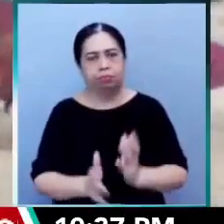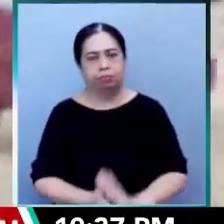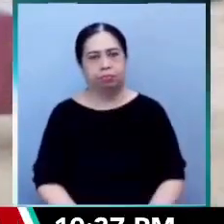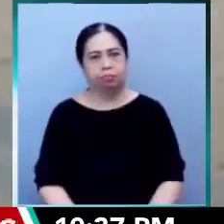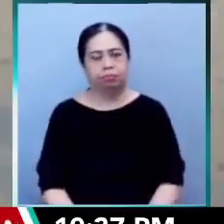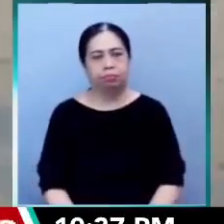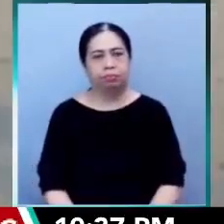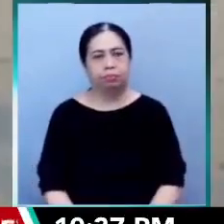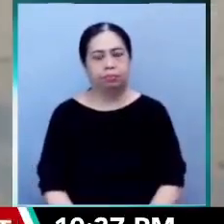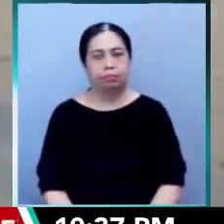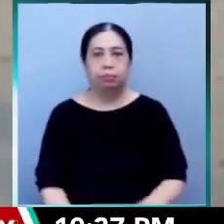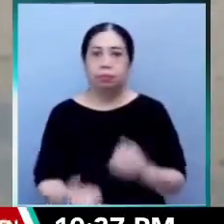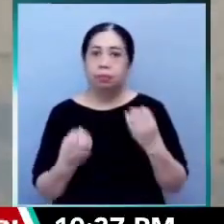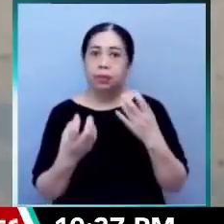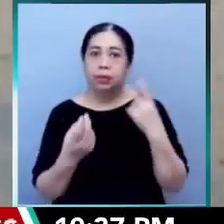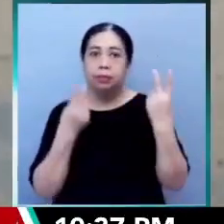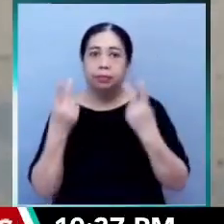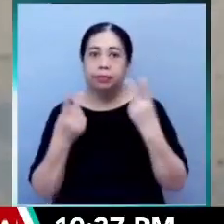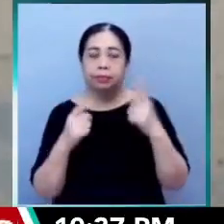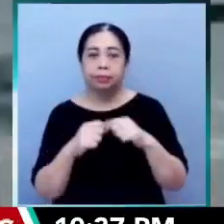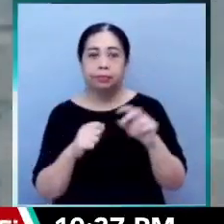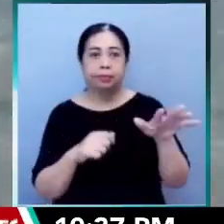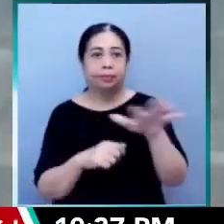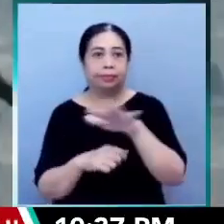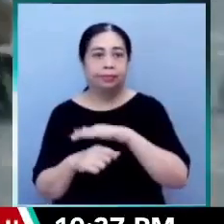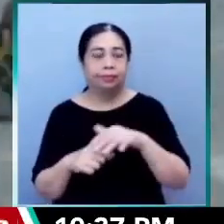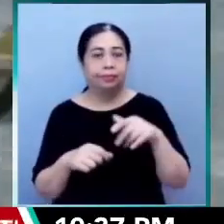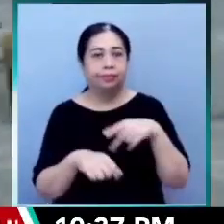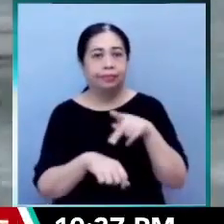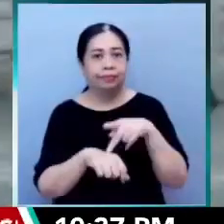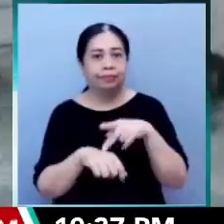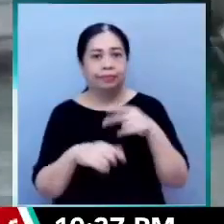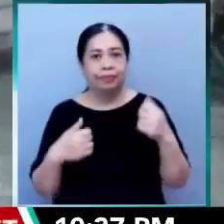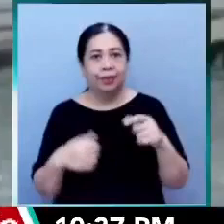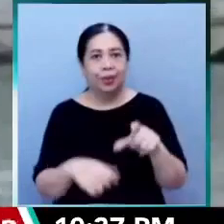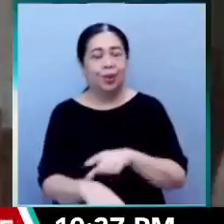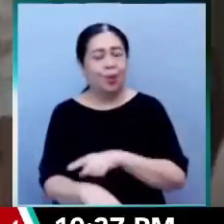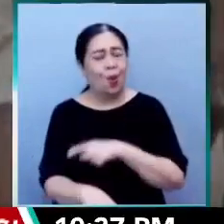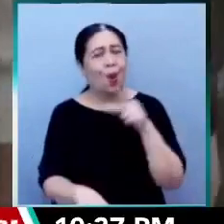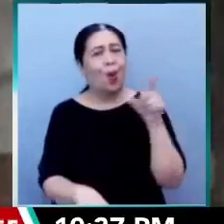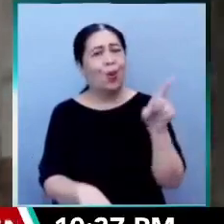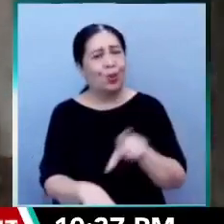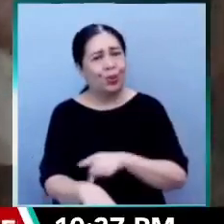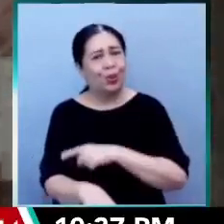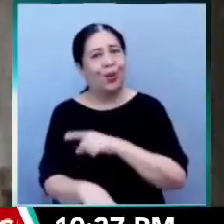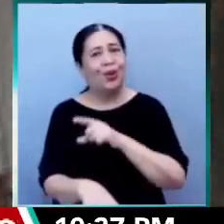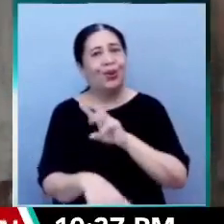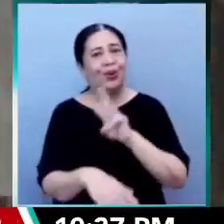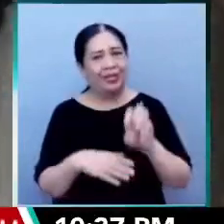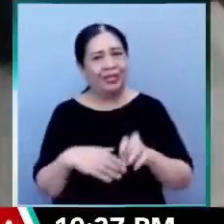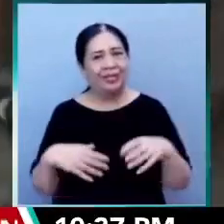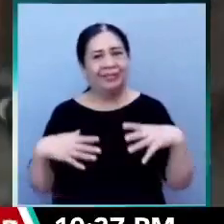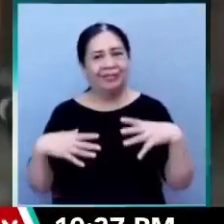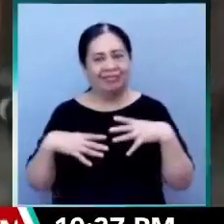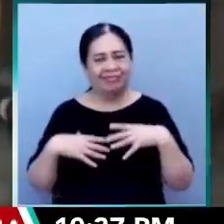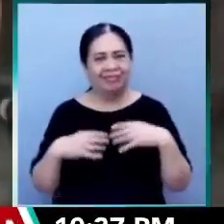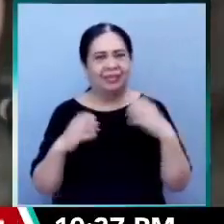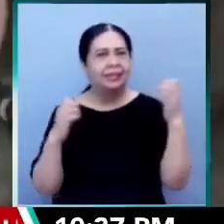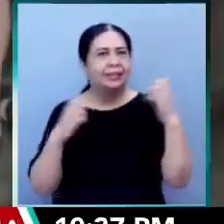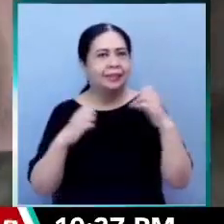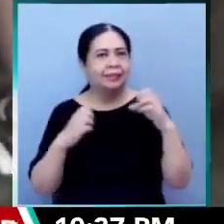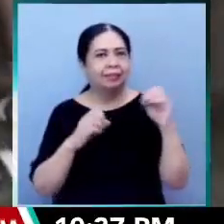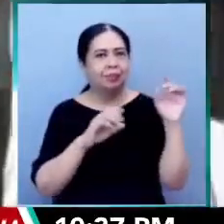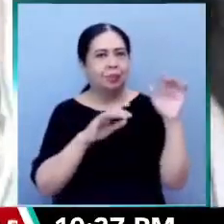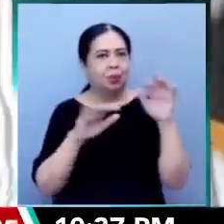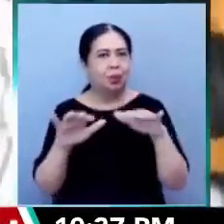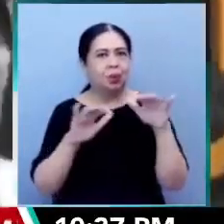Marami ng turista sa ilang pasyalan sa bansa ngayong long weekend. Inaasahang dodoble pa ang bilang ng mga darating